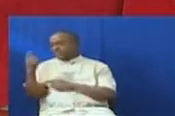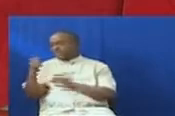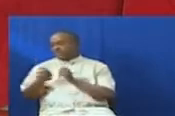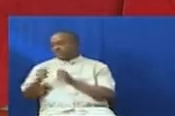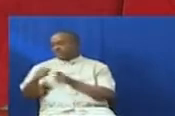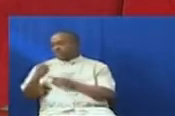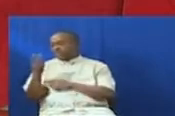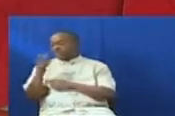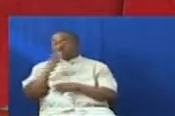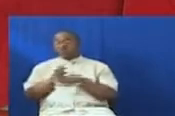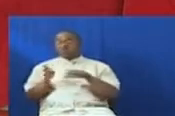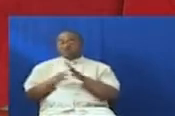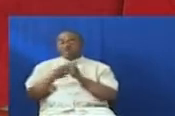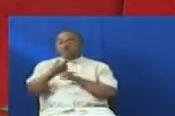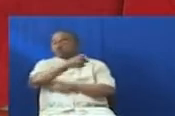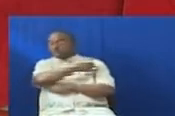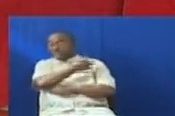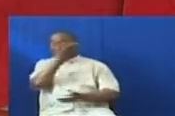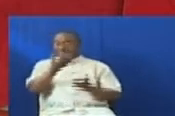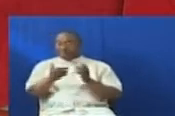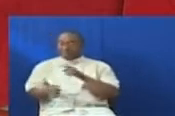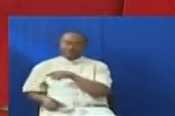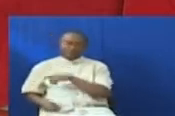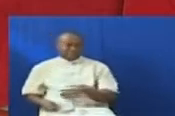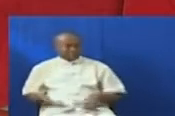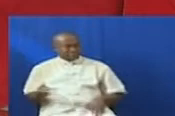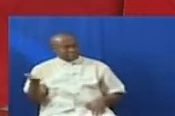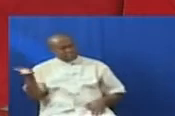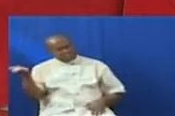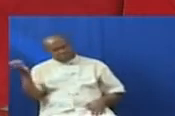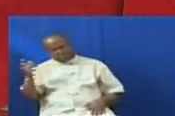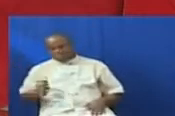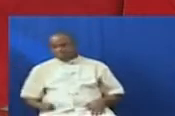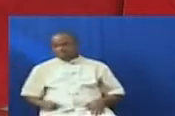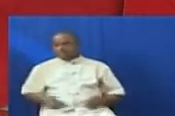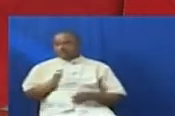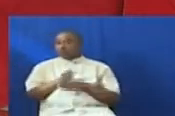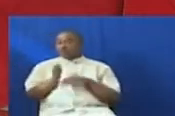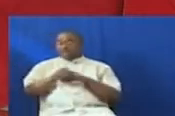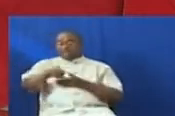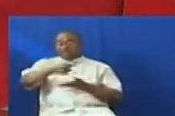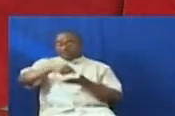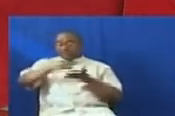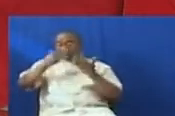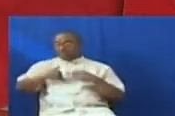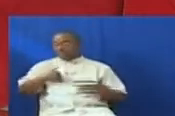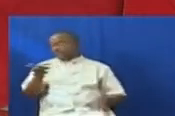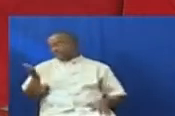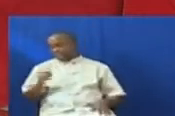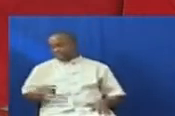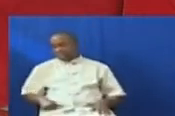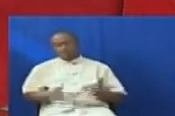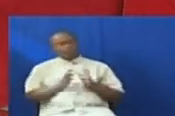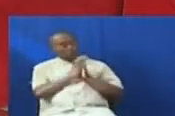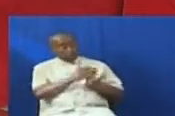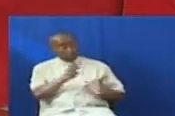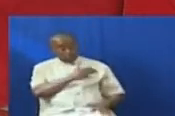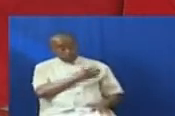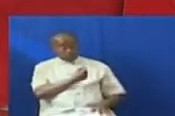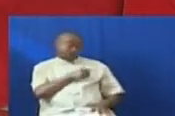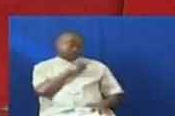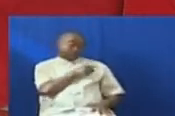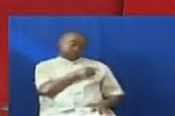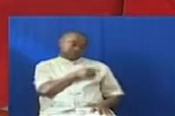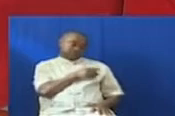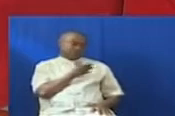wa zahanati, kwa ajili ya ujenzi wa vituo vya afya. Nikuombe sana waziri wa fedha,